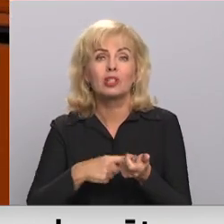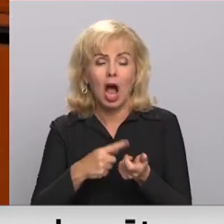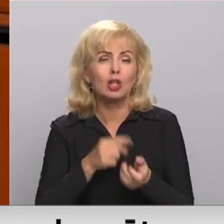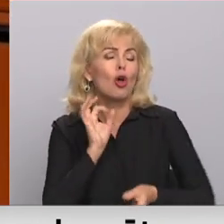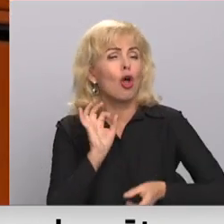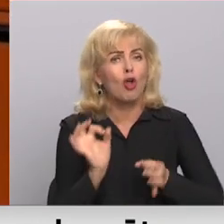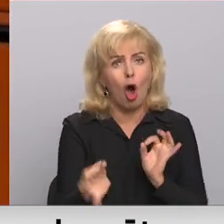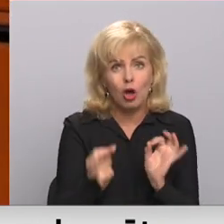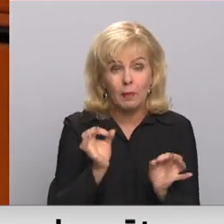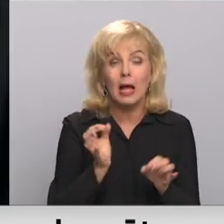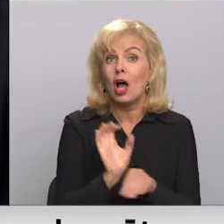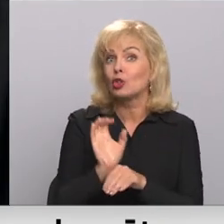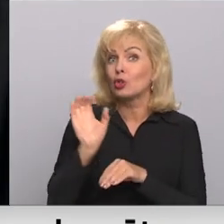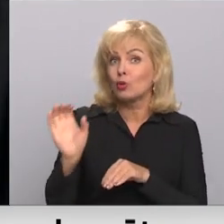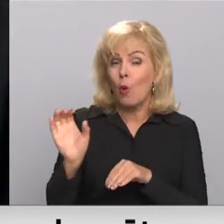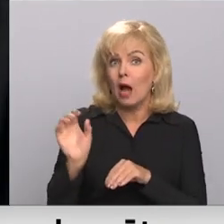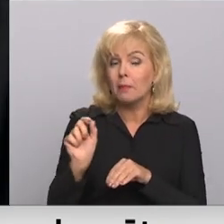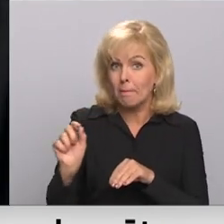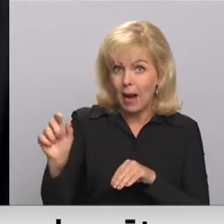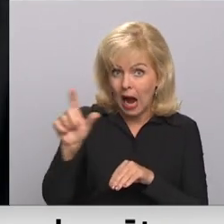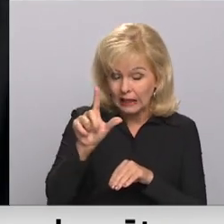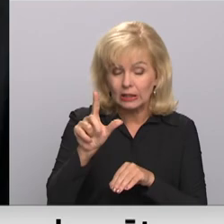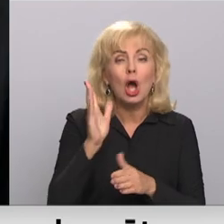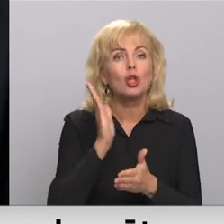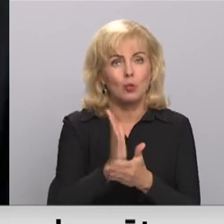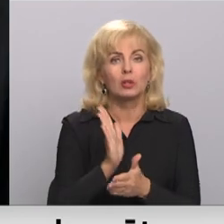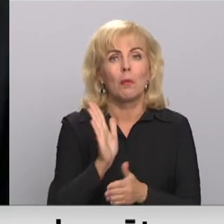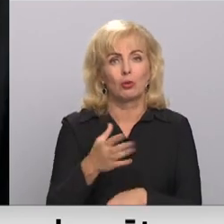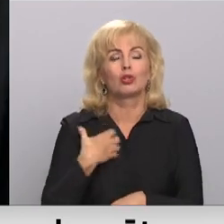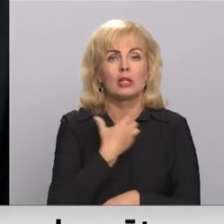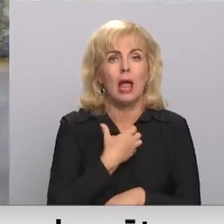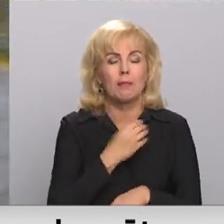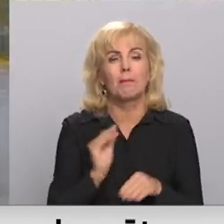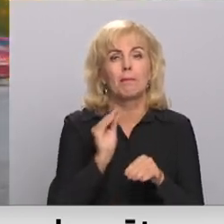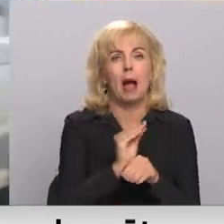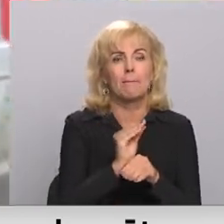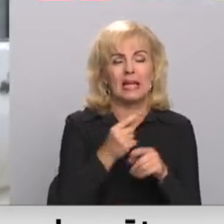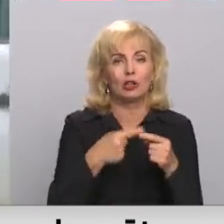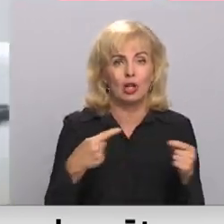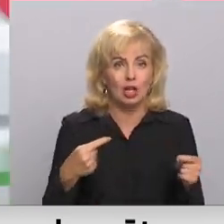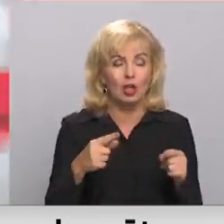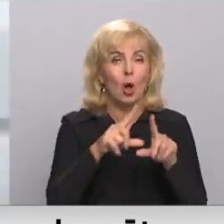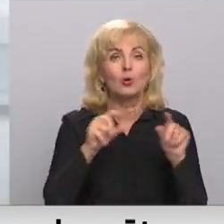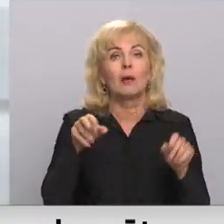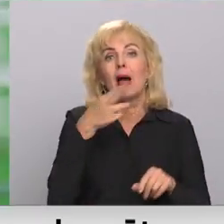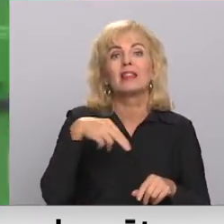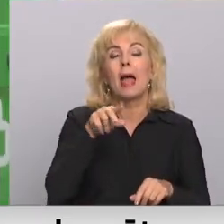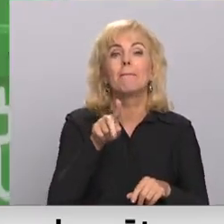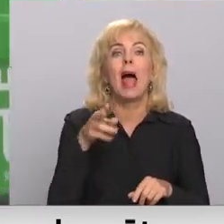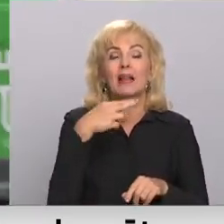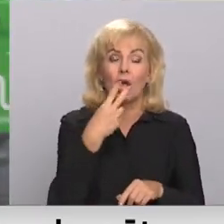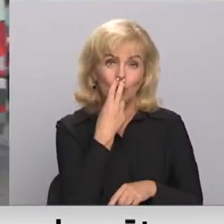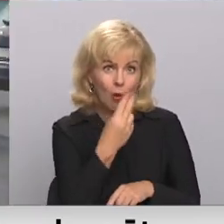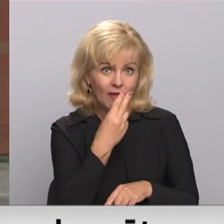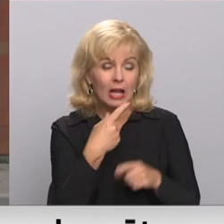bet ja sūtījumu skaits ievērojami palielināsies, mums noteikti būs nepieciešami papildu resursi. Arī uzņēmums DPD Latvija novērojas